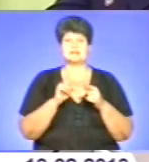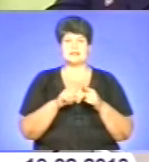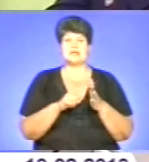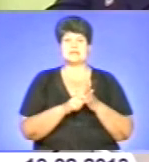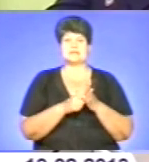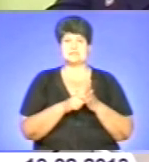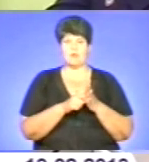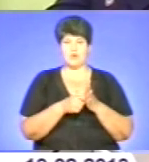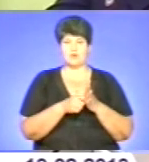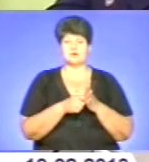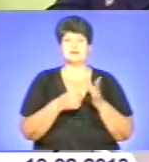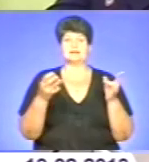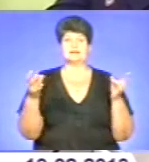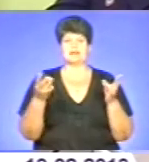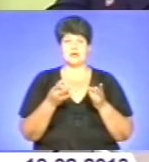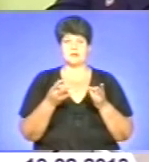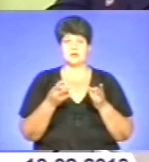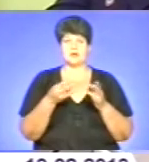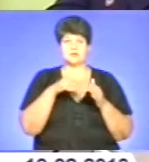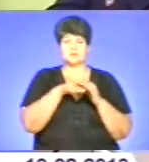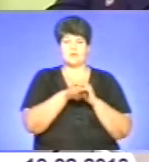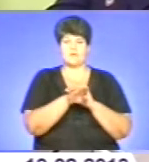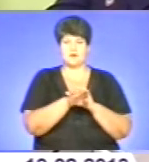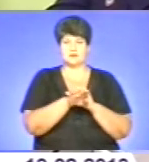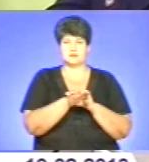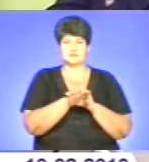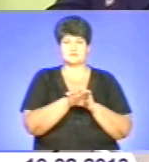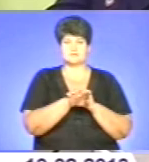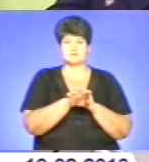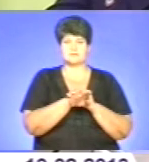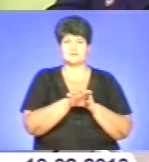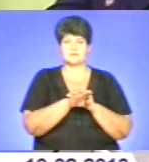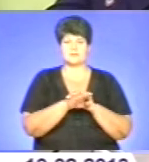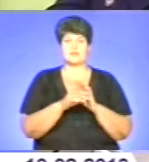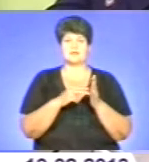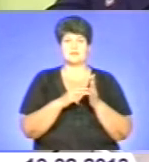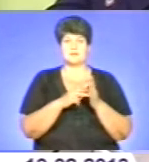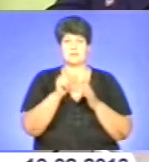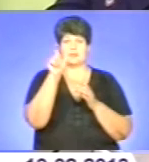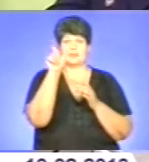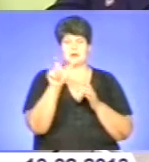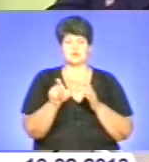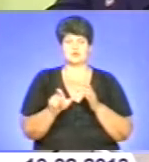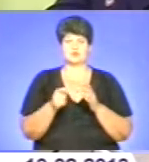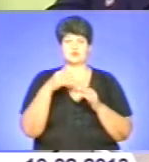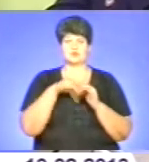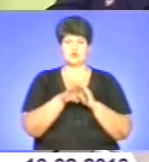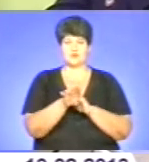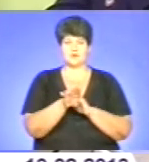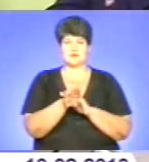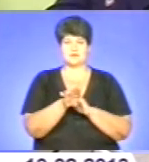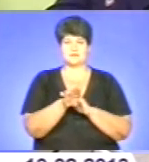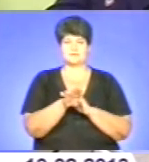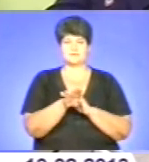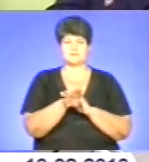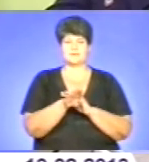синдромо ханіз замком потрібно ховати тобто ставити накладну планку яка ховає тобто від зламу